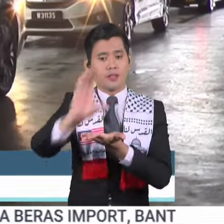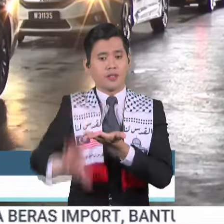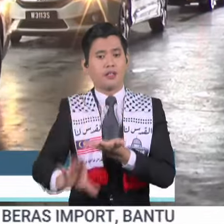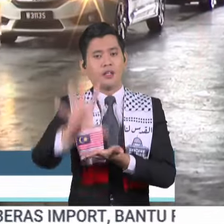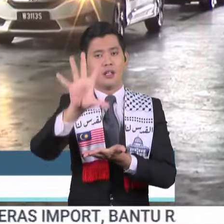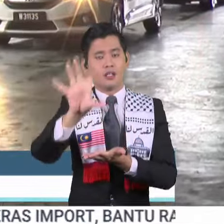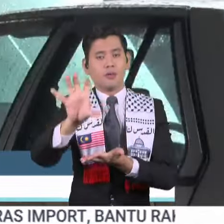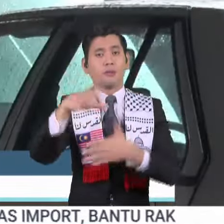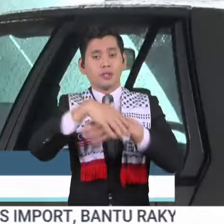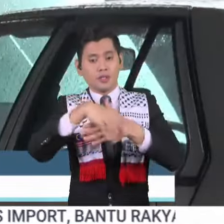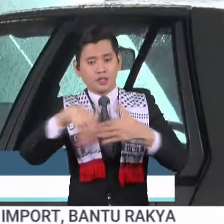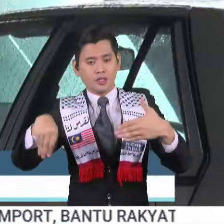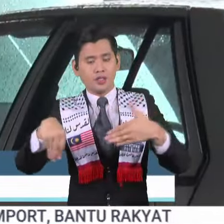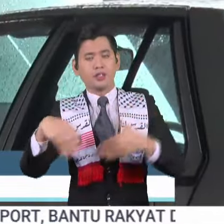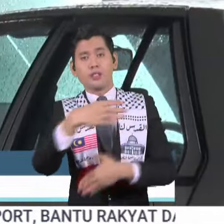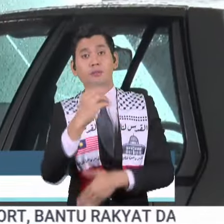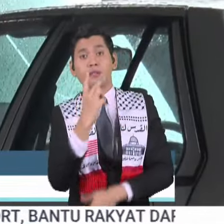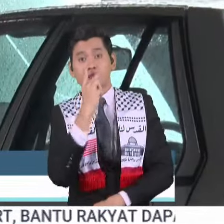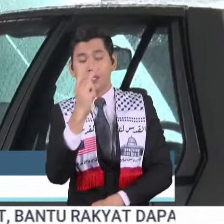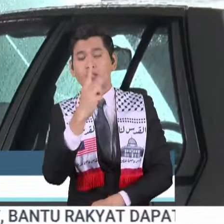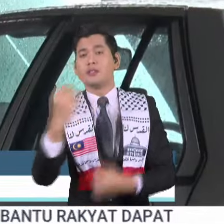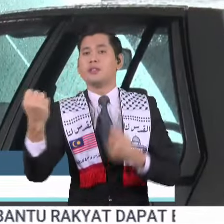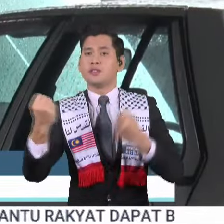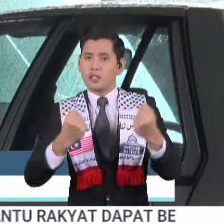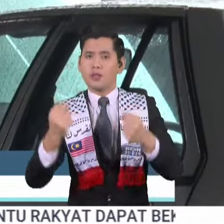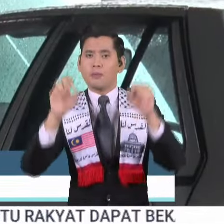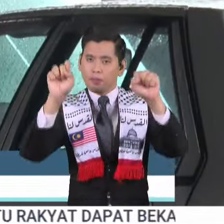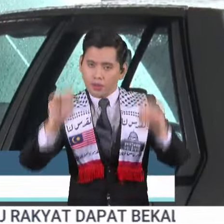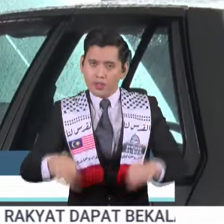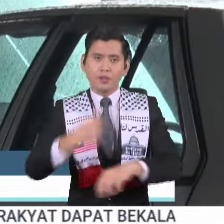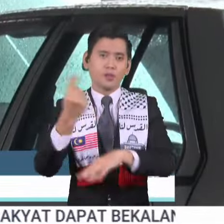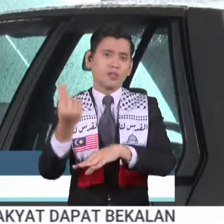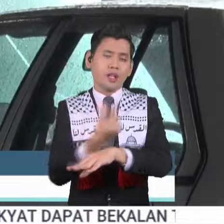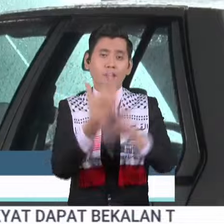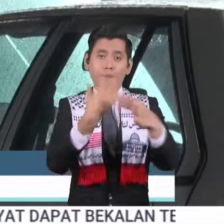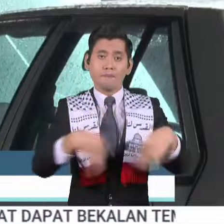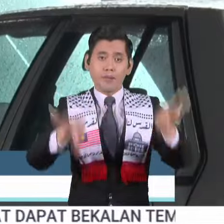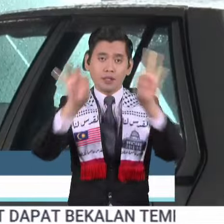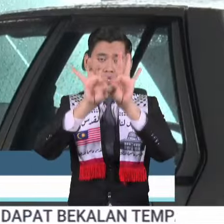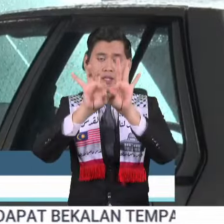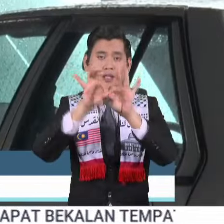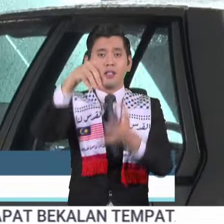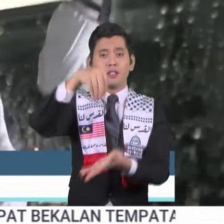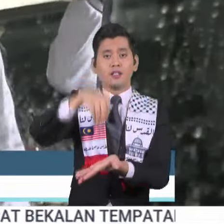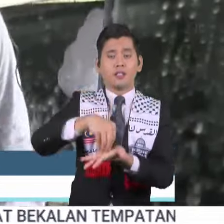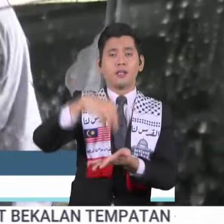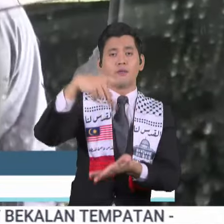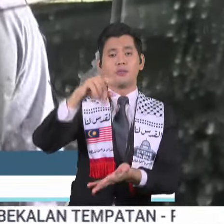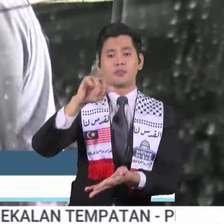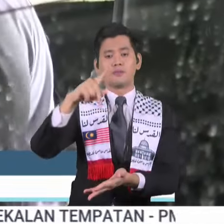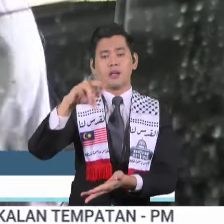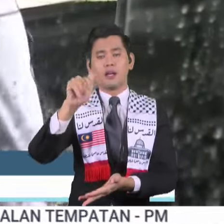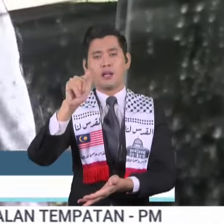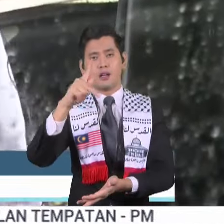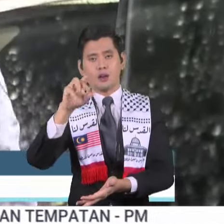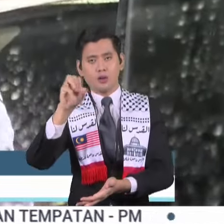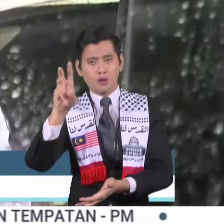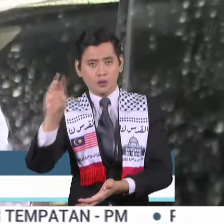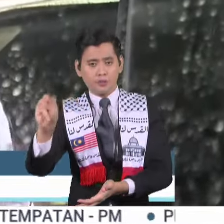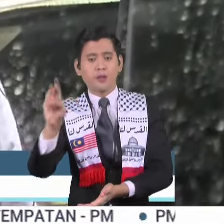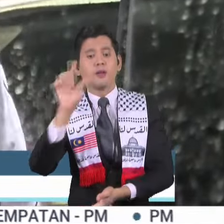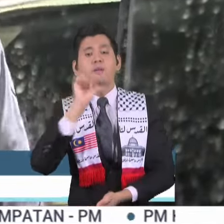kenaan kereta itu kereta yang masih lagi roadworthy. Ini penting. Ya. Di Puspakong, VVI inspection tu dia bukan hanya